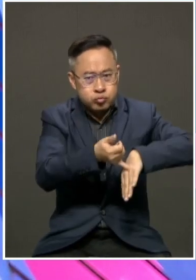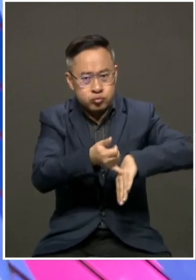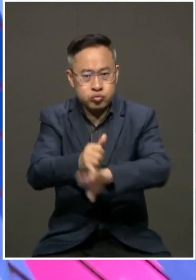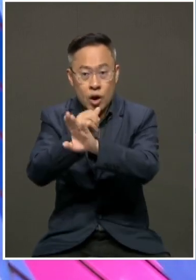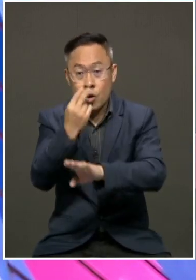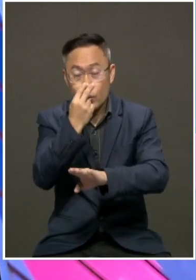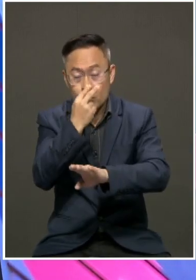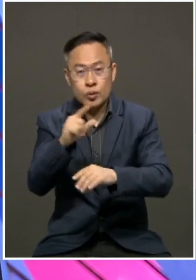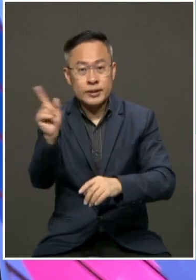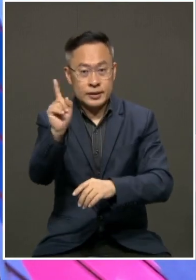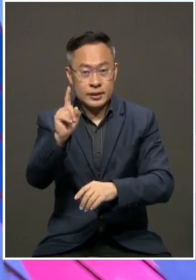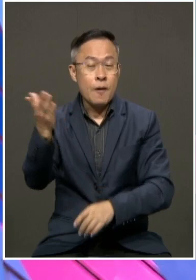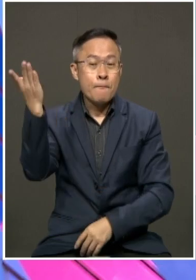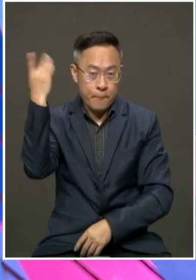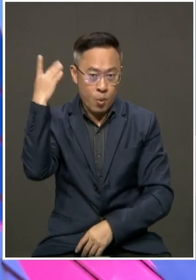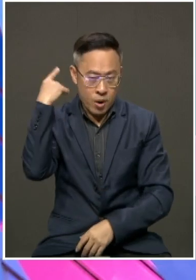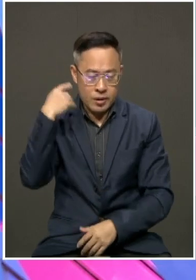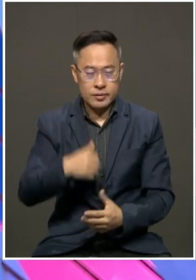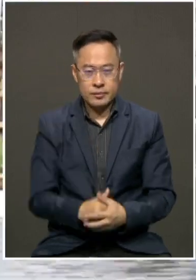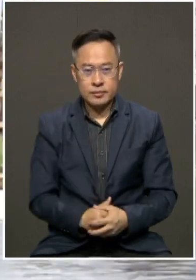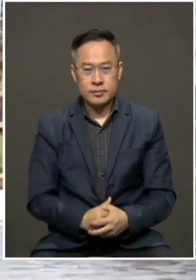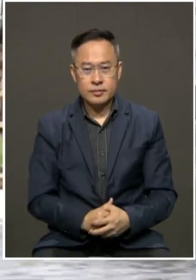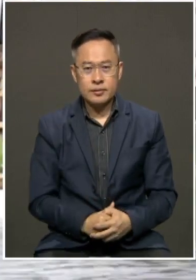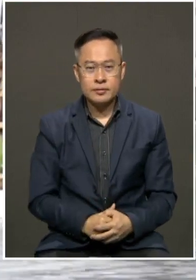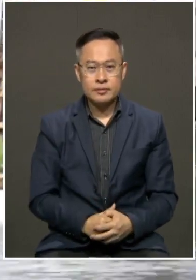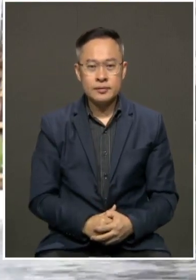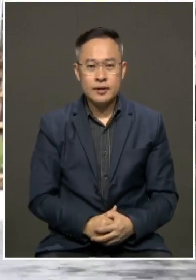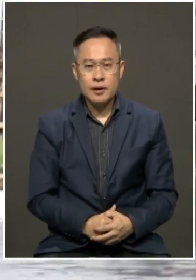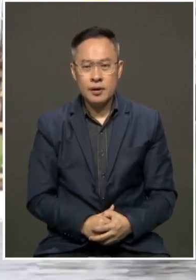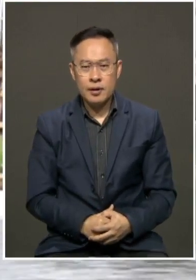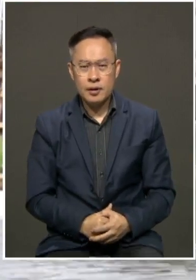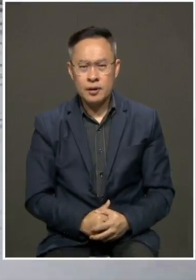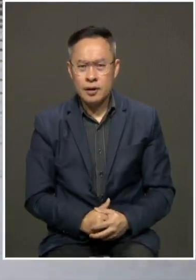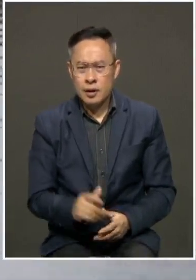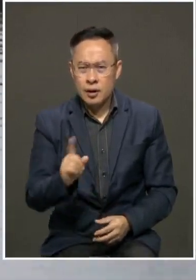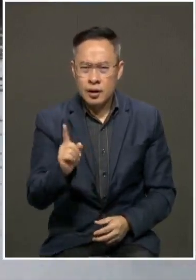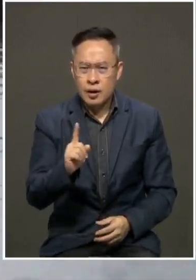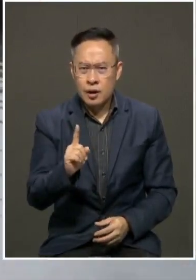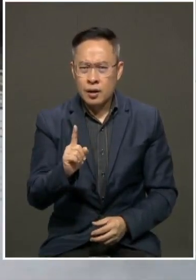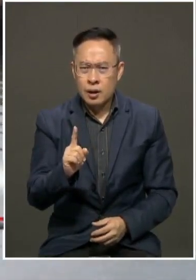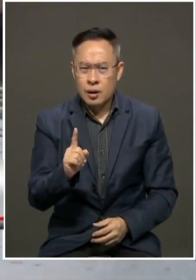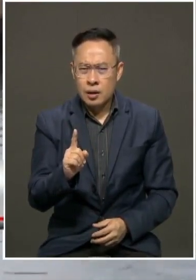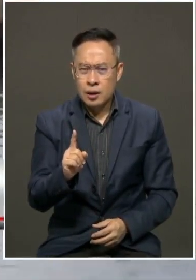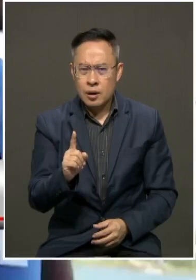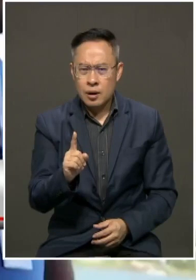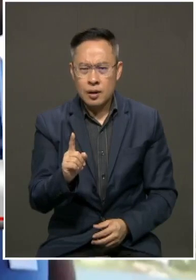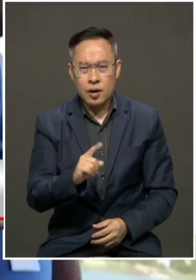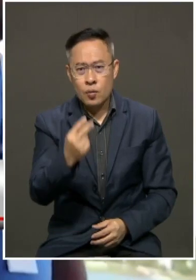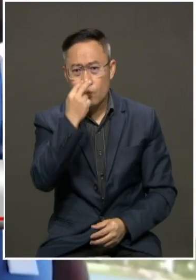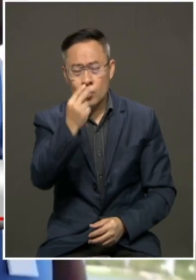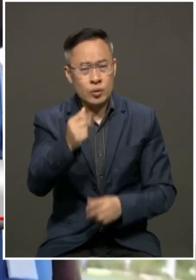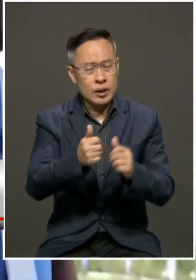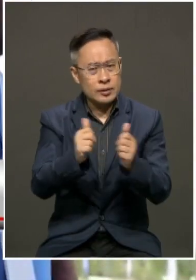เปิดฉากชิงชัยกันเมื่อวานที่ผ่านมาค่ะการแข่งขัน weboard websชิงแชมป์โลก